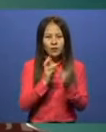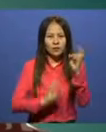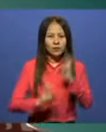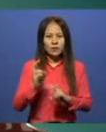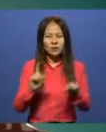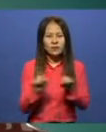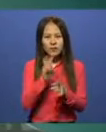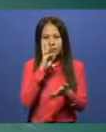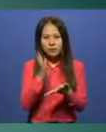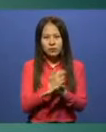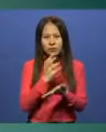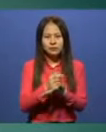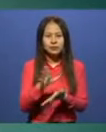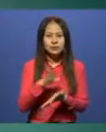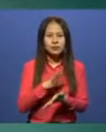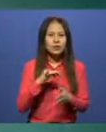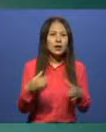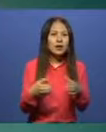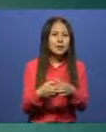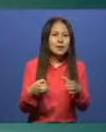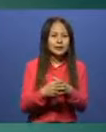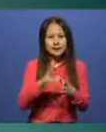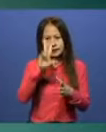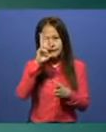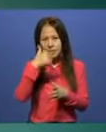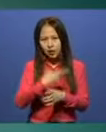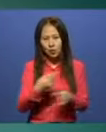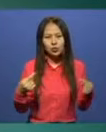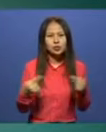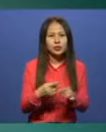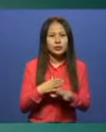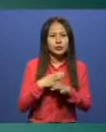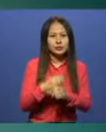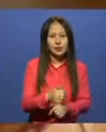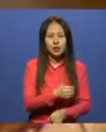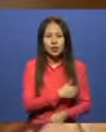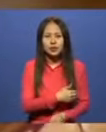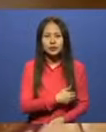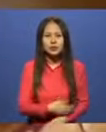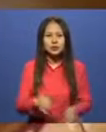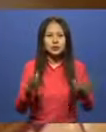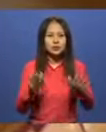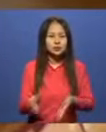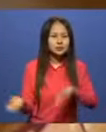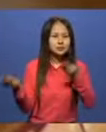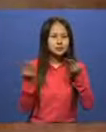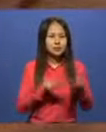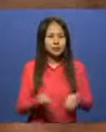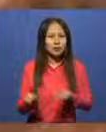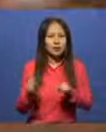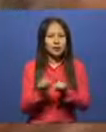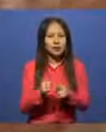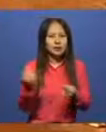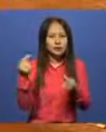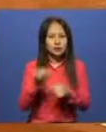негізгі табыс көзі болып саналады. Компания алдағы 3 жылда капитал салымын қысқартуды діттеп отыр. Бұған ұсыныстың сұраныстан артып